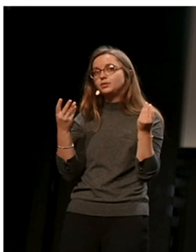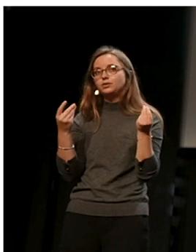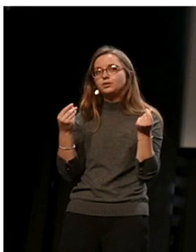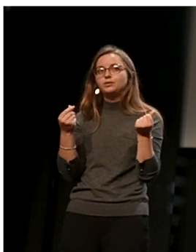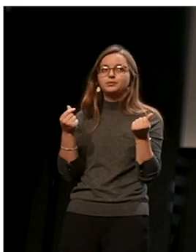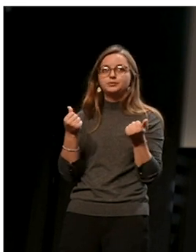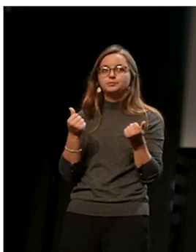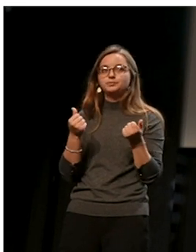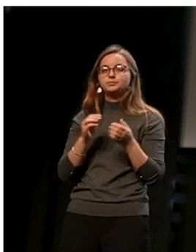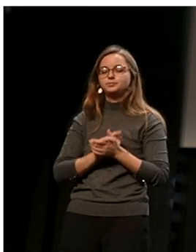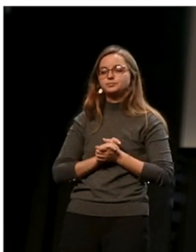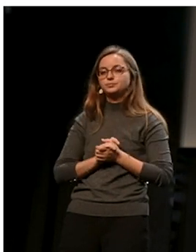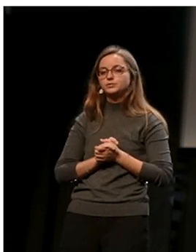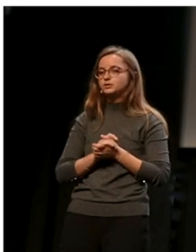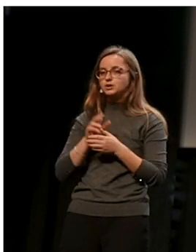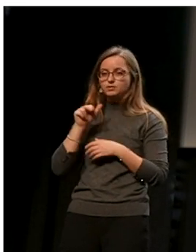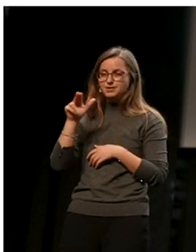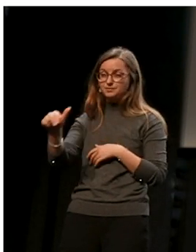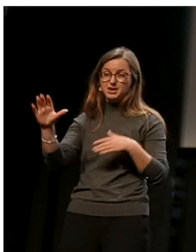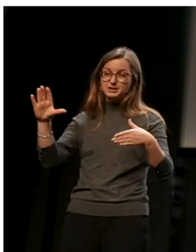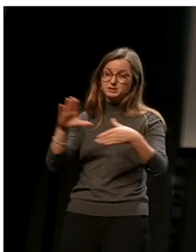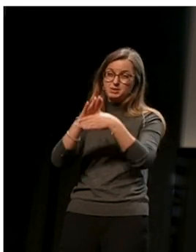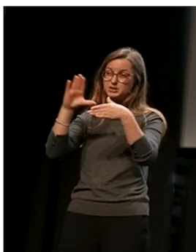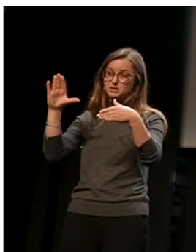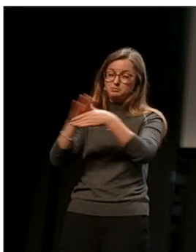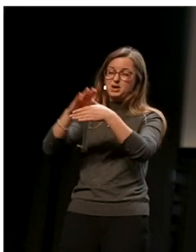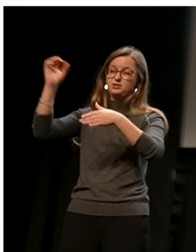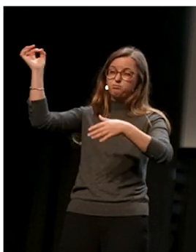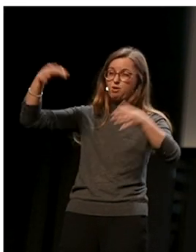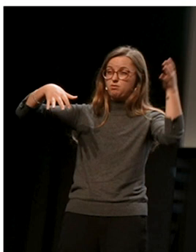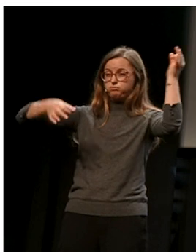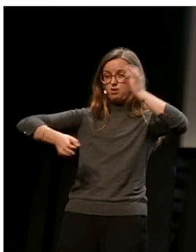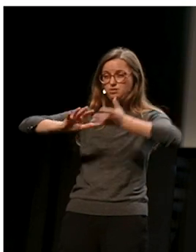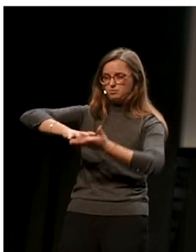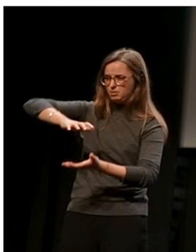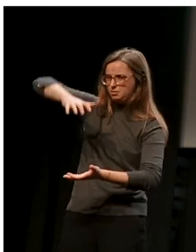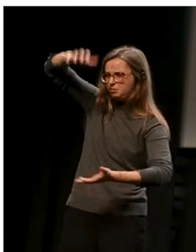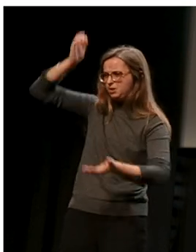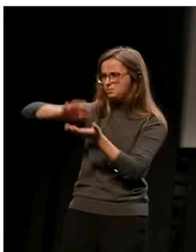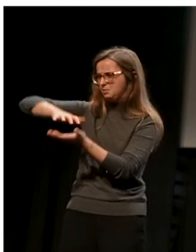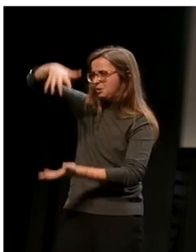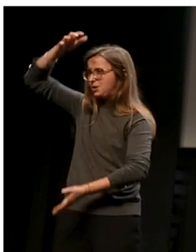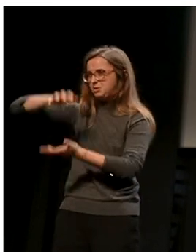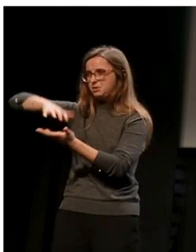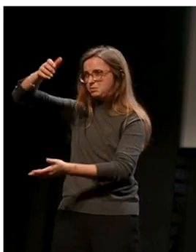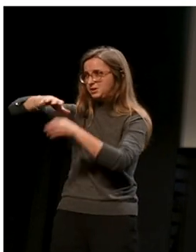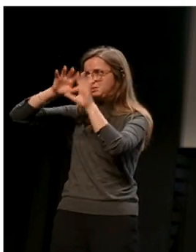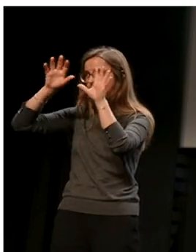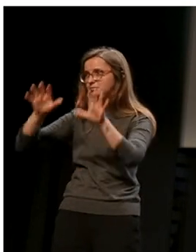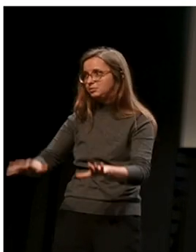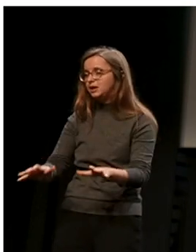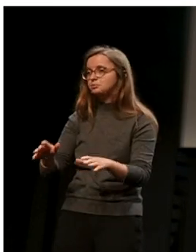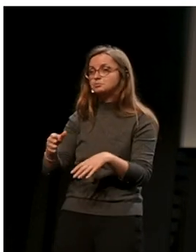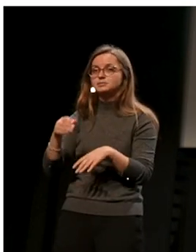encore plus bombardés d'images, et que la créativité, si vraiment il y a des ressorts créativité en nous, et je pense qu'il y en a en fait, quelle que